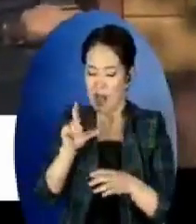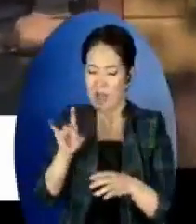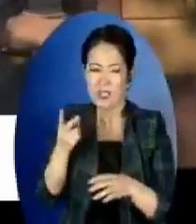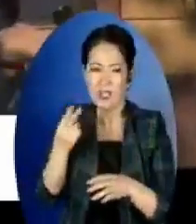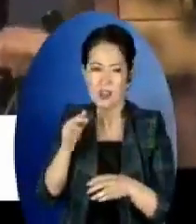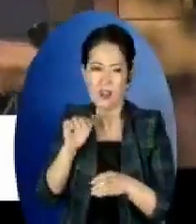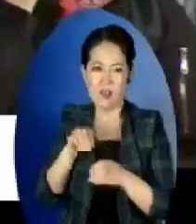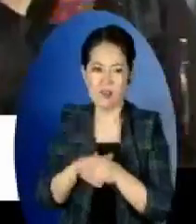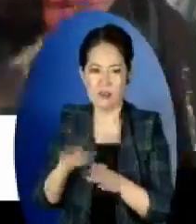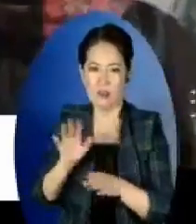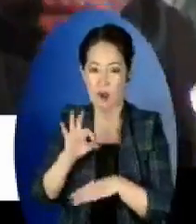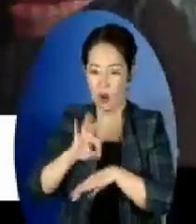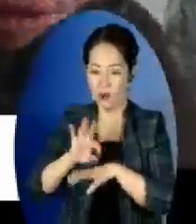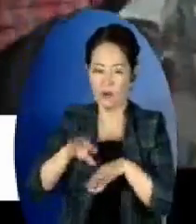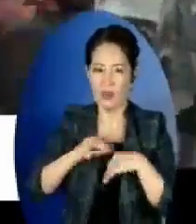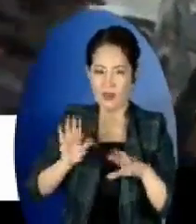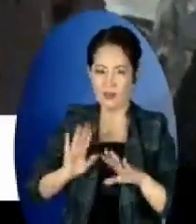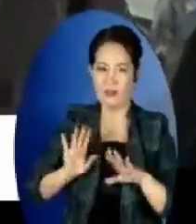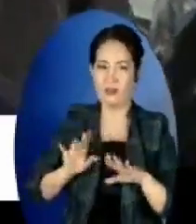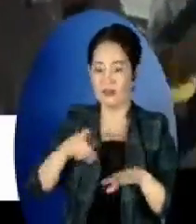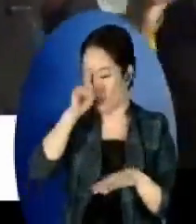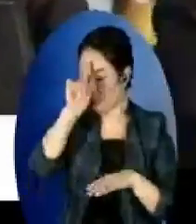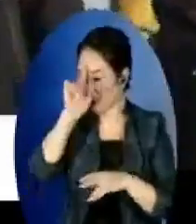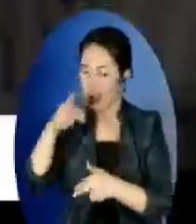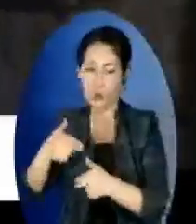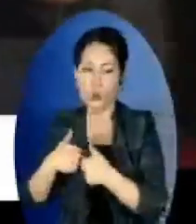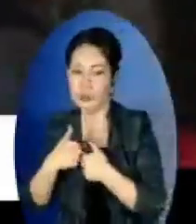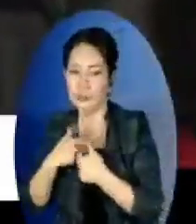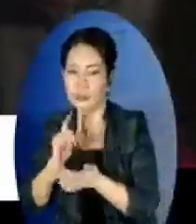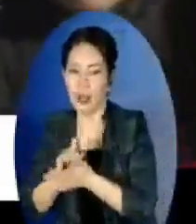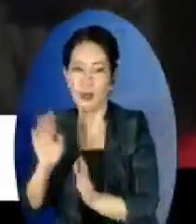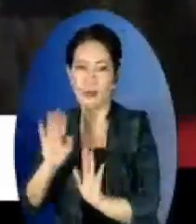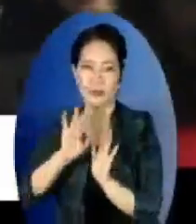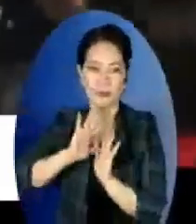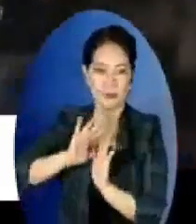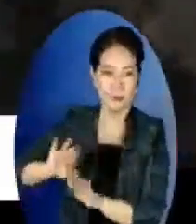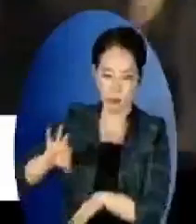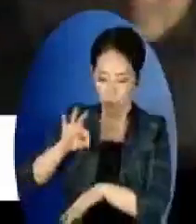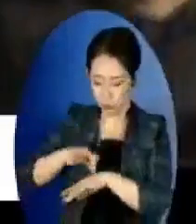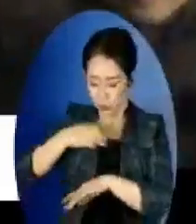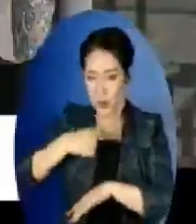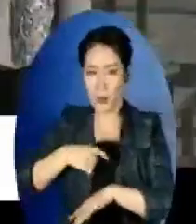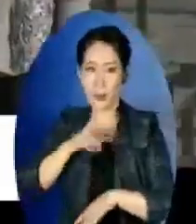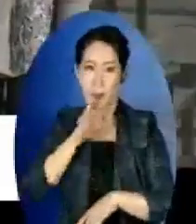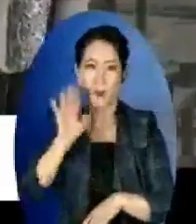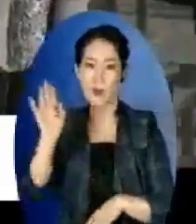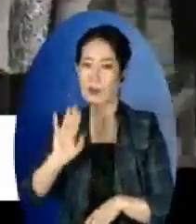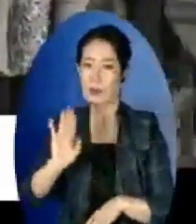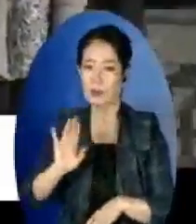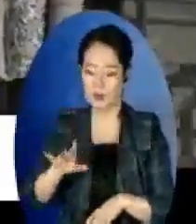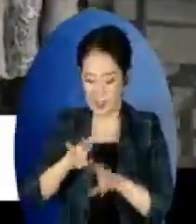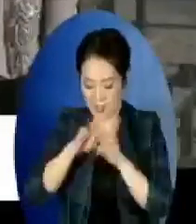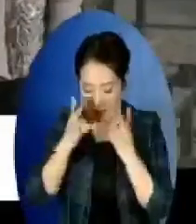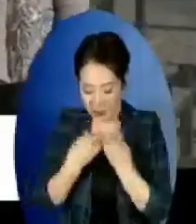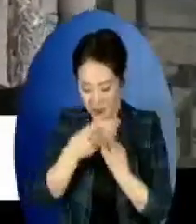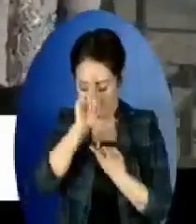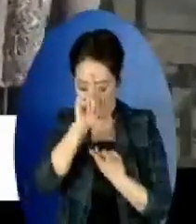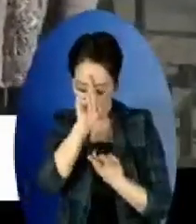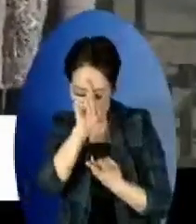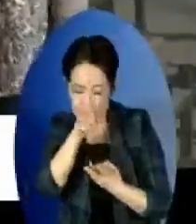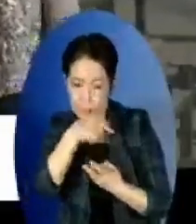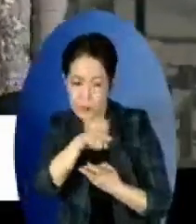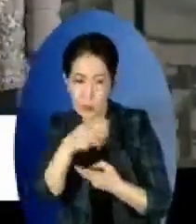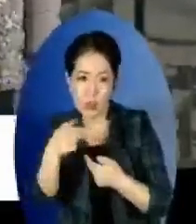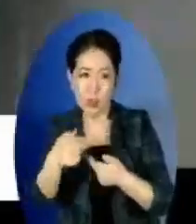бүлэгт орохгүй, өвчлөлд өртөхгүй, эмнэлгийн тусламж авахгүй, за бүр цаашлаад өвчтөн болохгүй байхын тулд нийгмийн эрүүл мэндийн тусламж